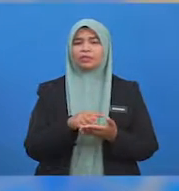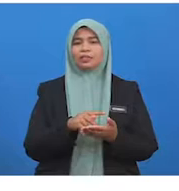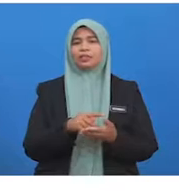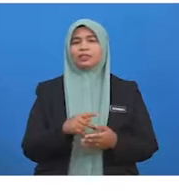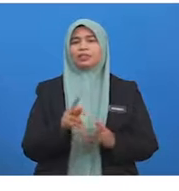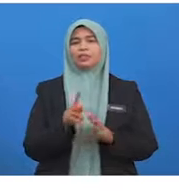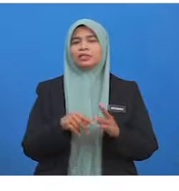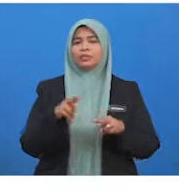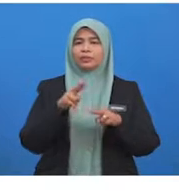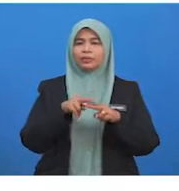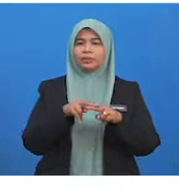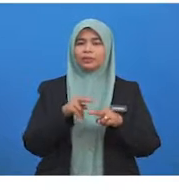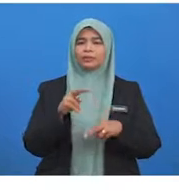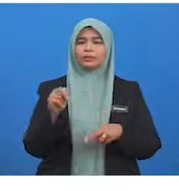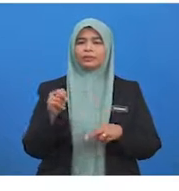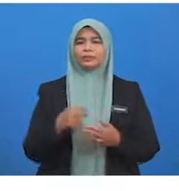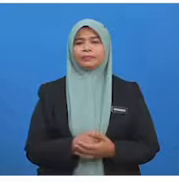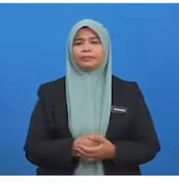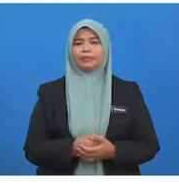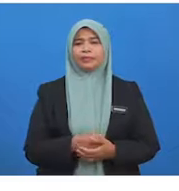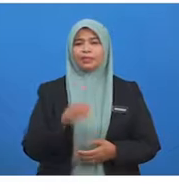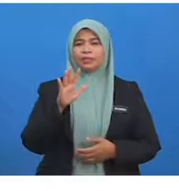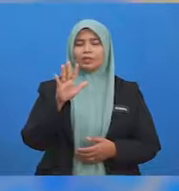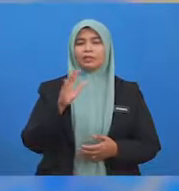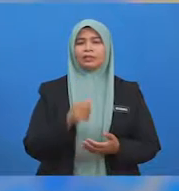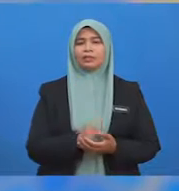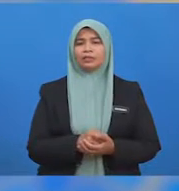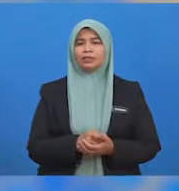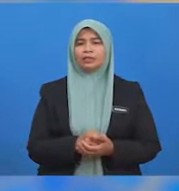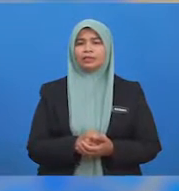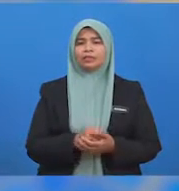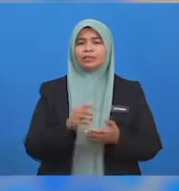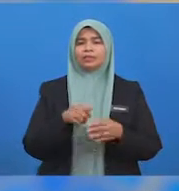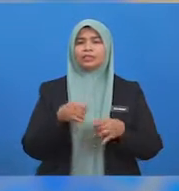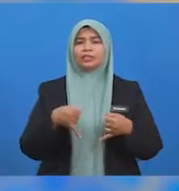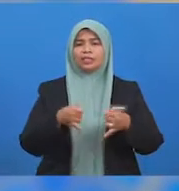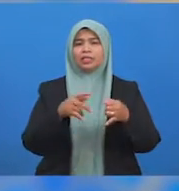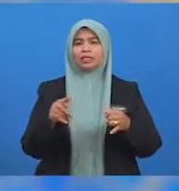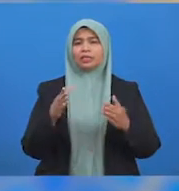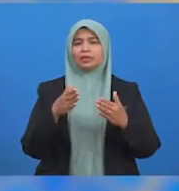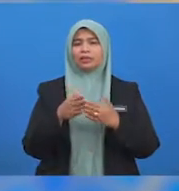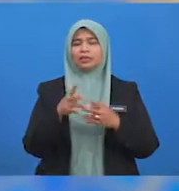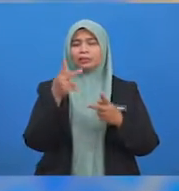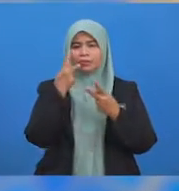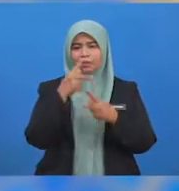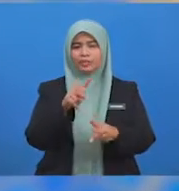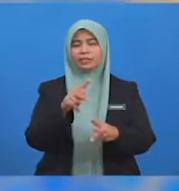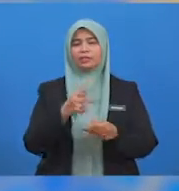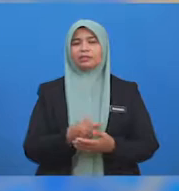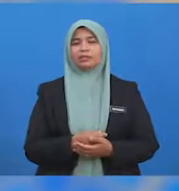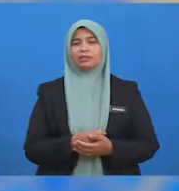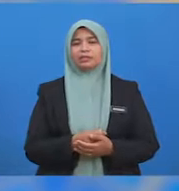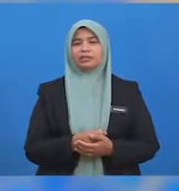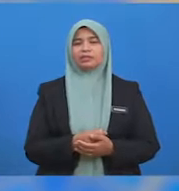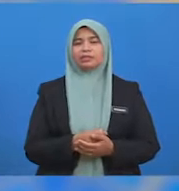ialah dijalankan oleh pemerintah. Contoh situasi yang paling ketara yang kita boleh